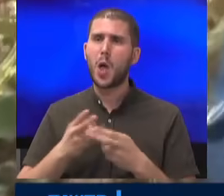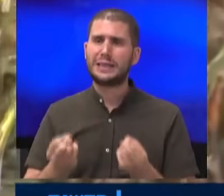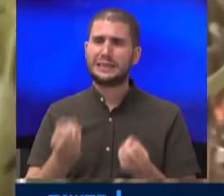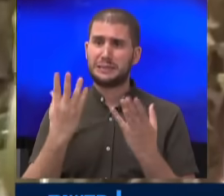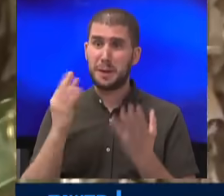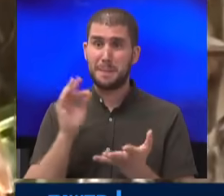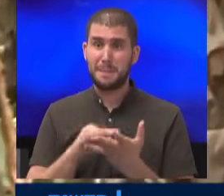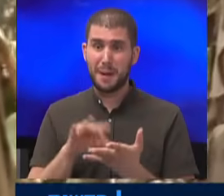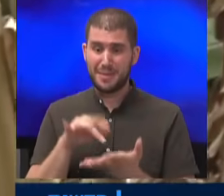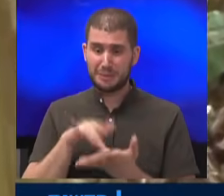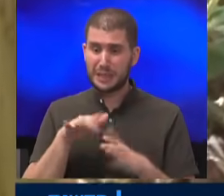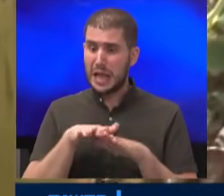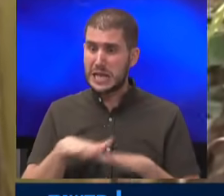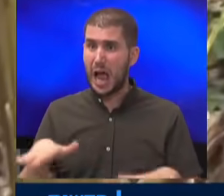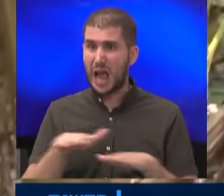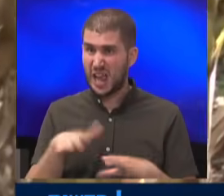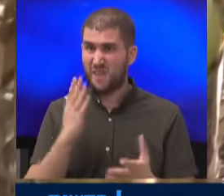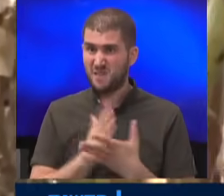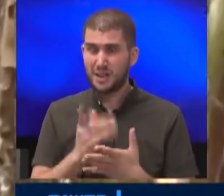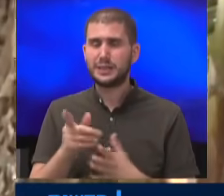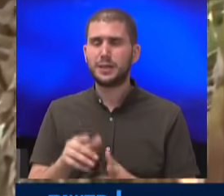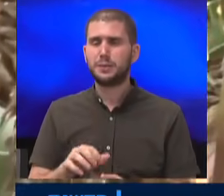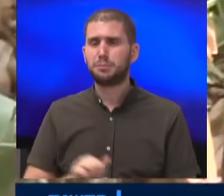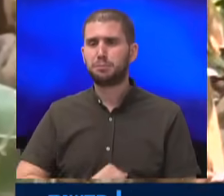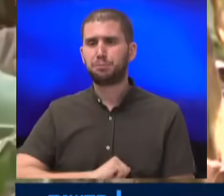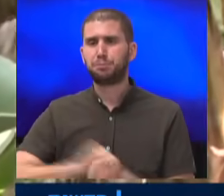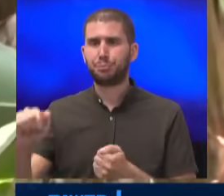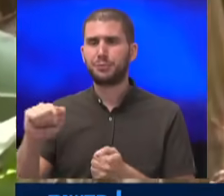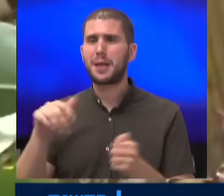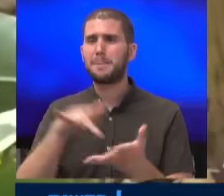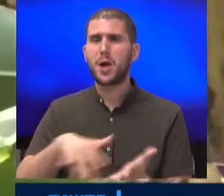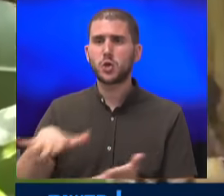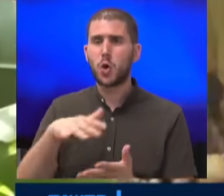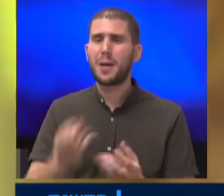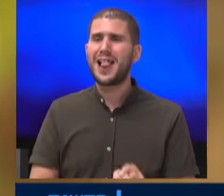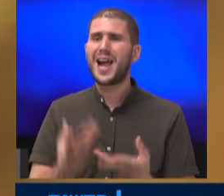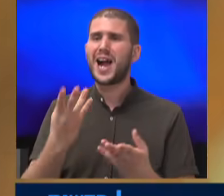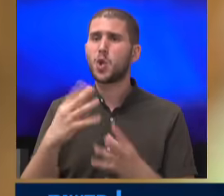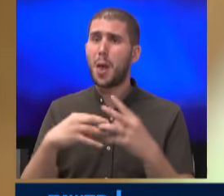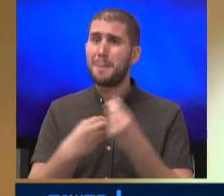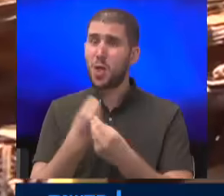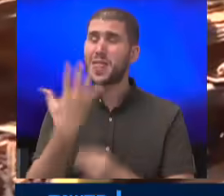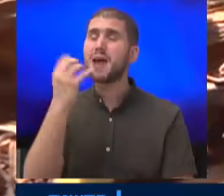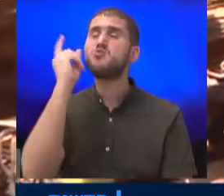נמצאת בקרקע, זה משבית את אותה חלקה לגידול בננות למשך 50 שנה.